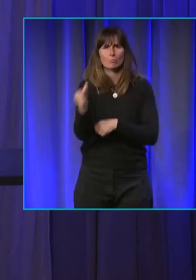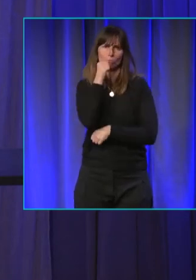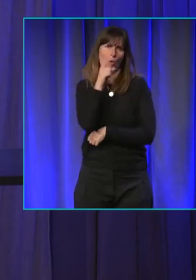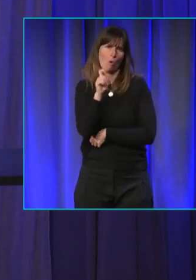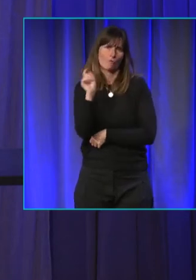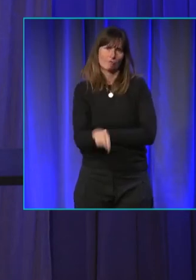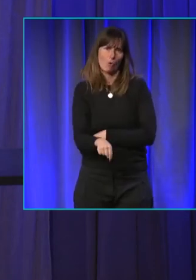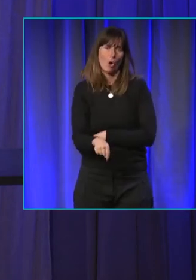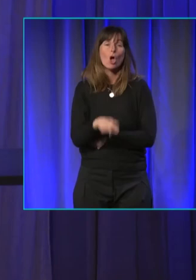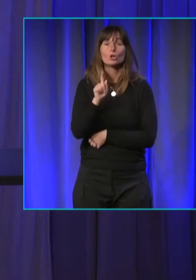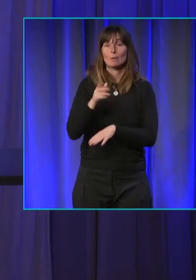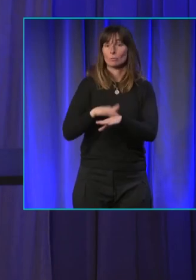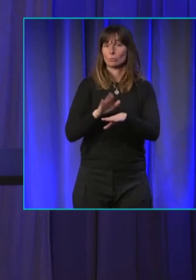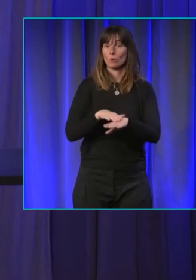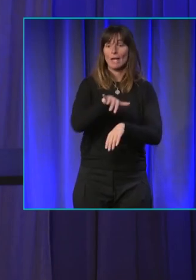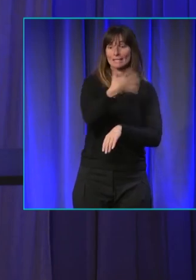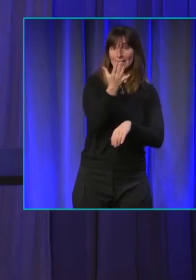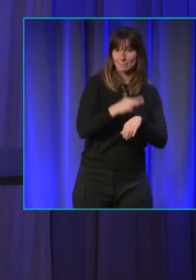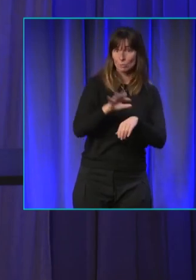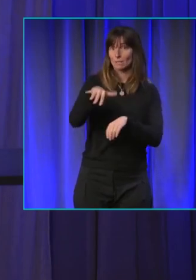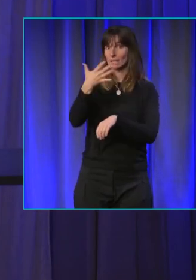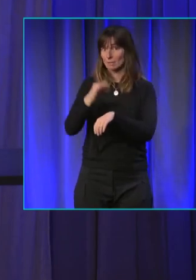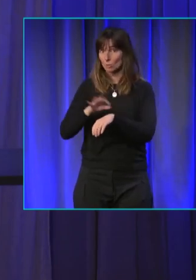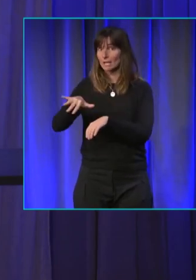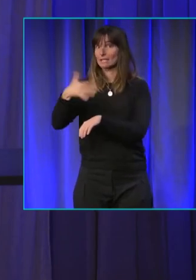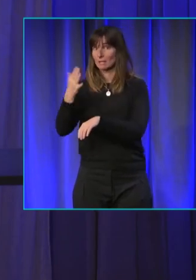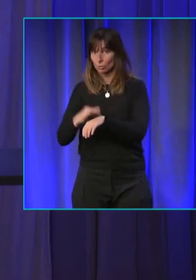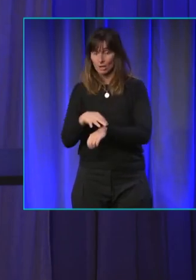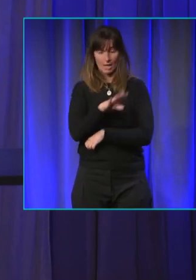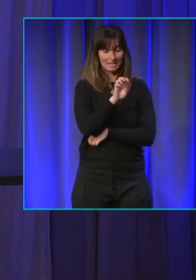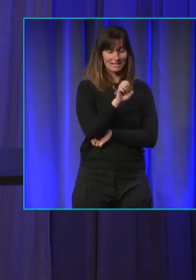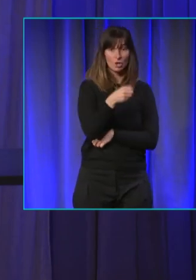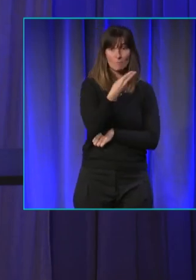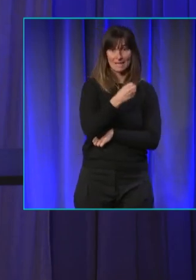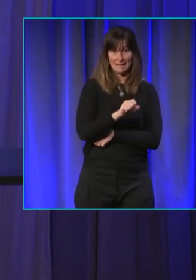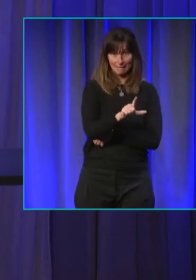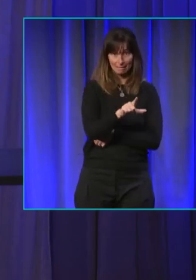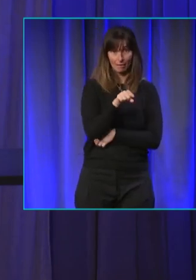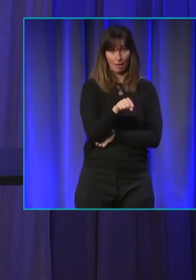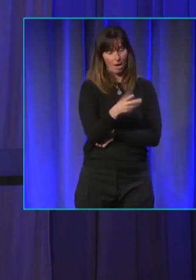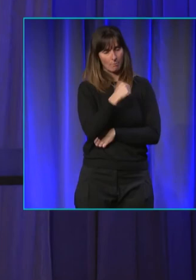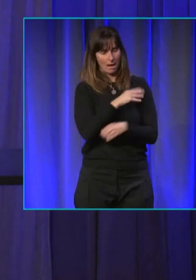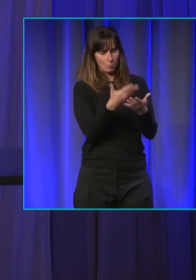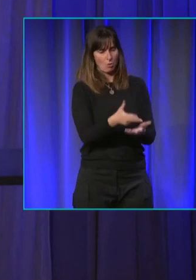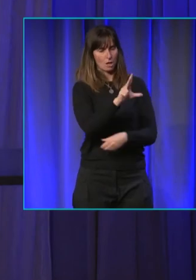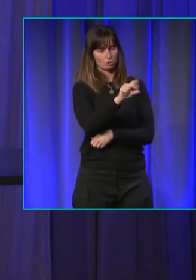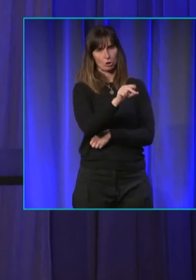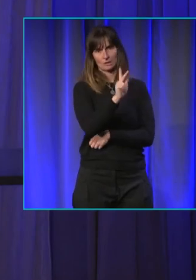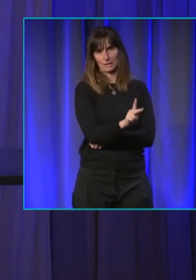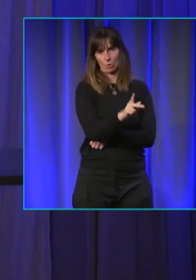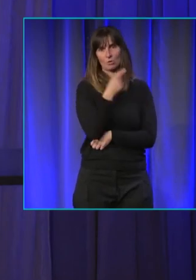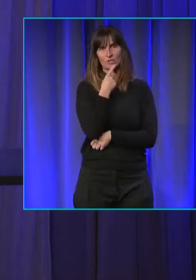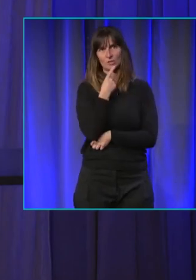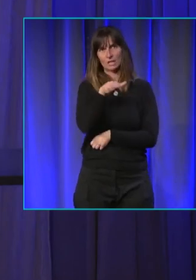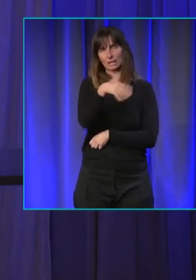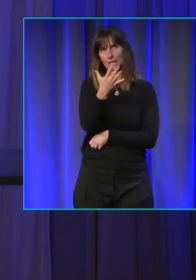de boire tous les quarts d'heure. Donc c'est 400 millilitres pour ce jeune qui fait 30 kilos, ben c'est tous les quarts d'heure, c'est à peu près 100 millilitres.